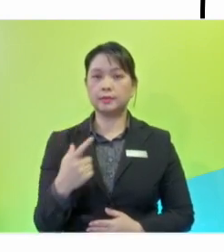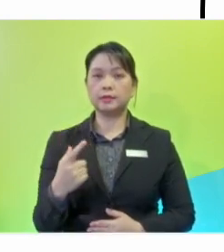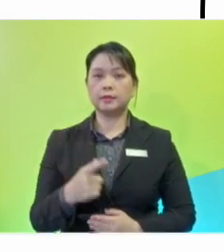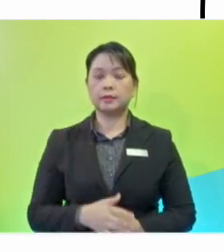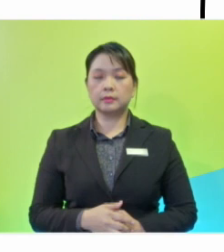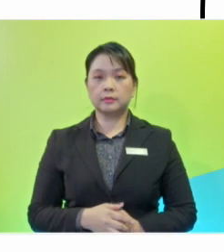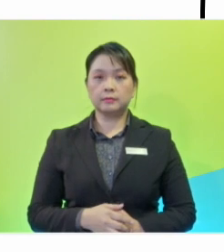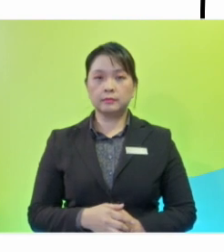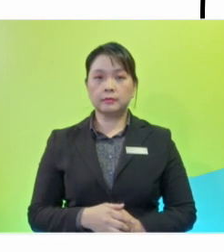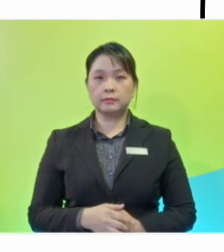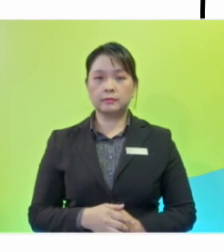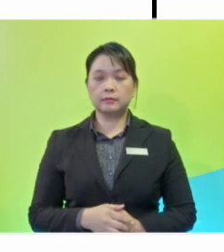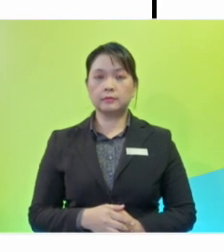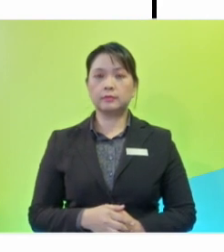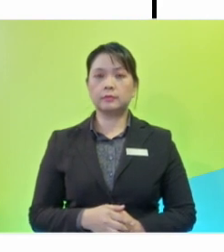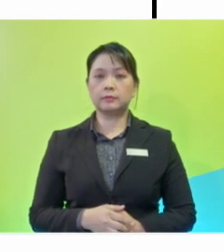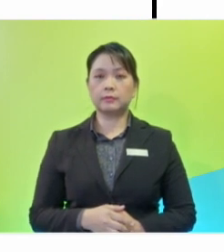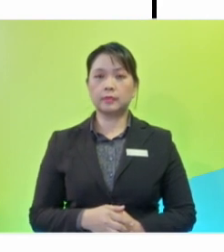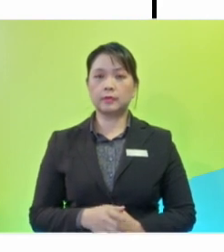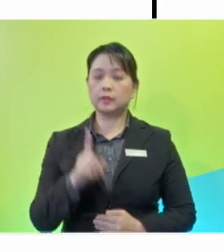satu kepada banyak